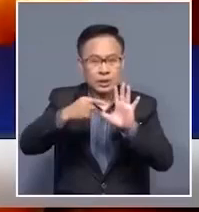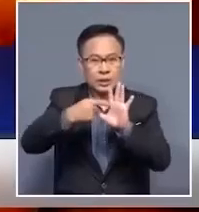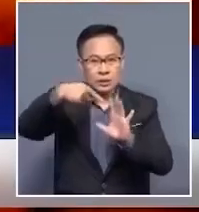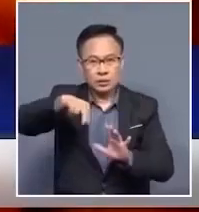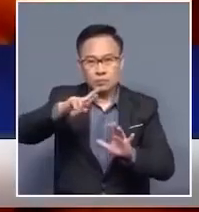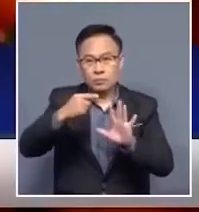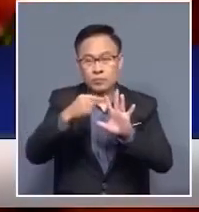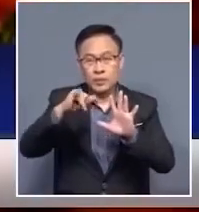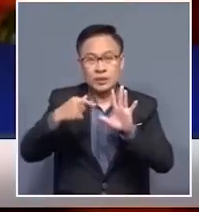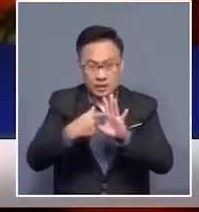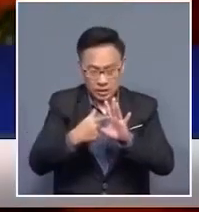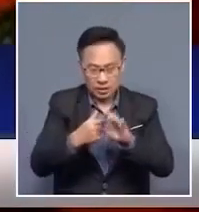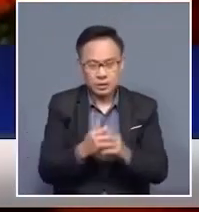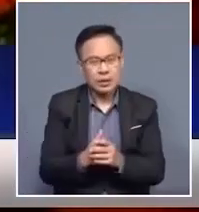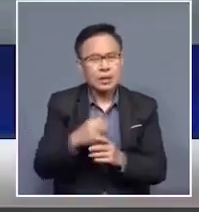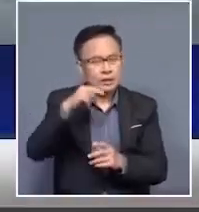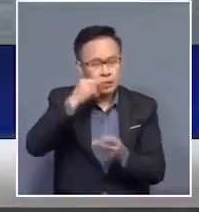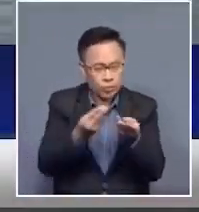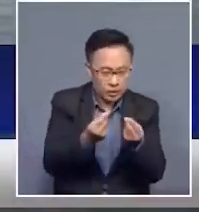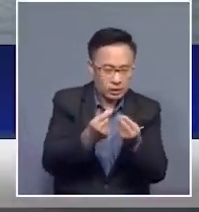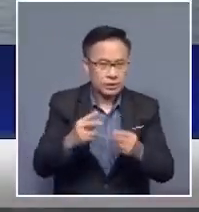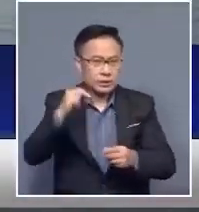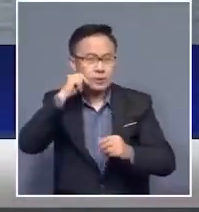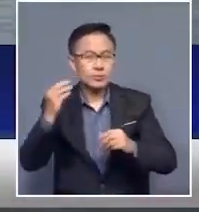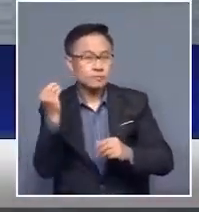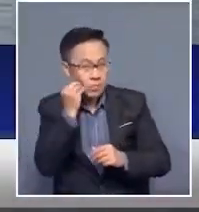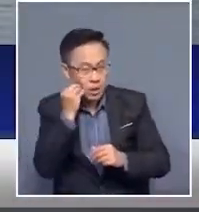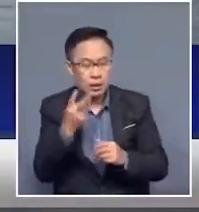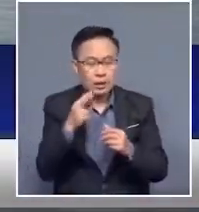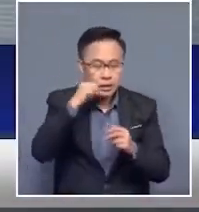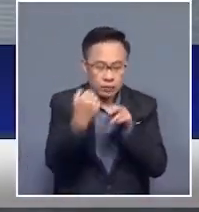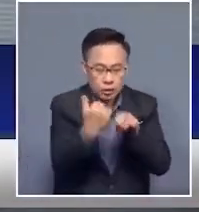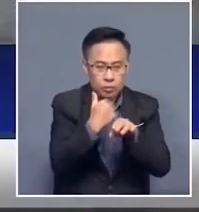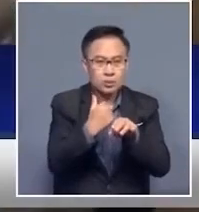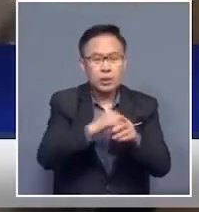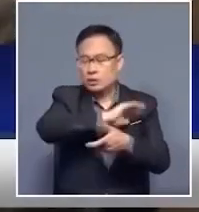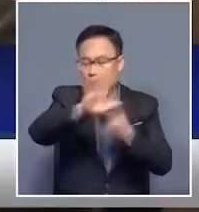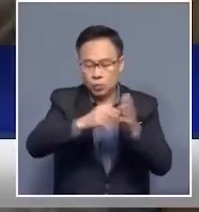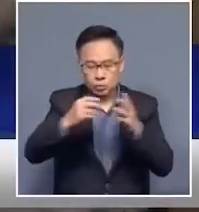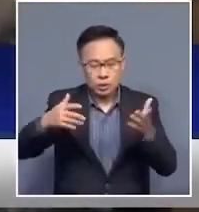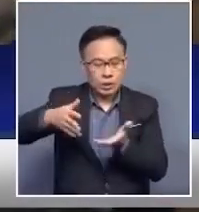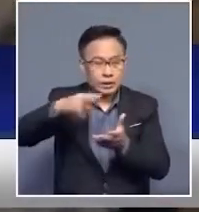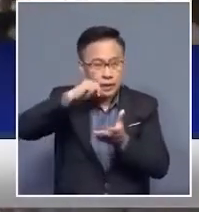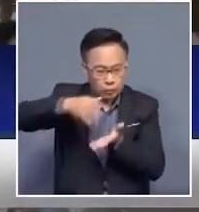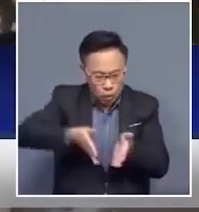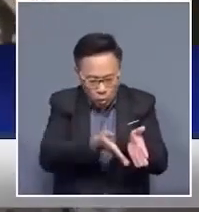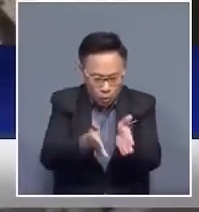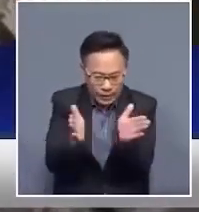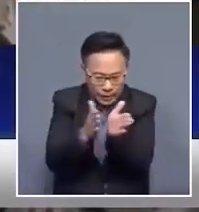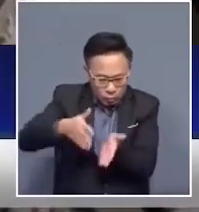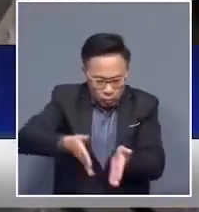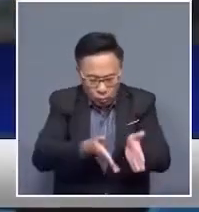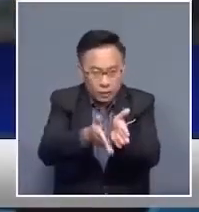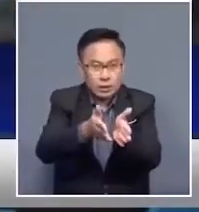พื้นดินต่างๆบนถนนมาครับบ้านเรือนส่วนหนึ่งน้ำที่จะไหลในไปอาคารต่างคูคลองต่างๆส่วนหนึ่งนะครับแล้วก็ลงเจ้าพ